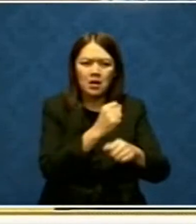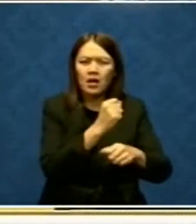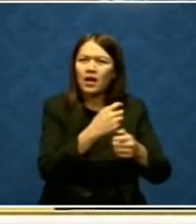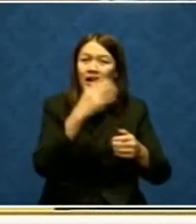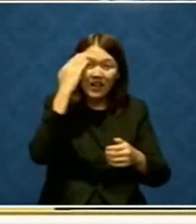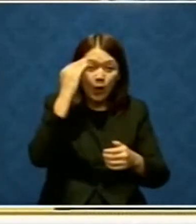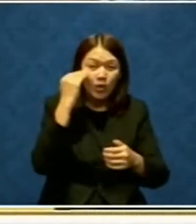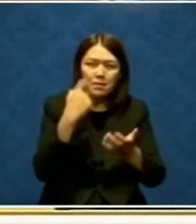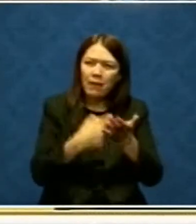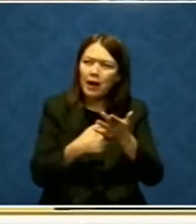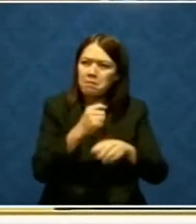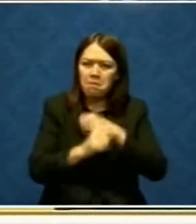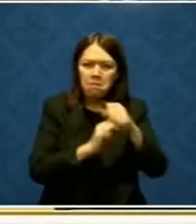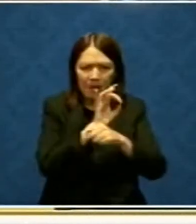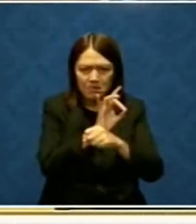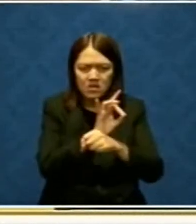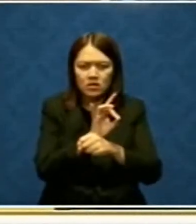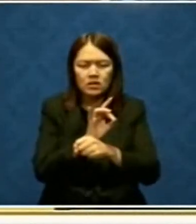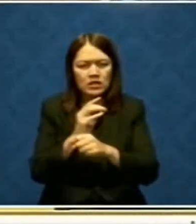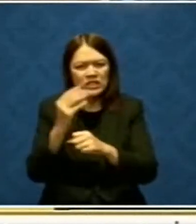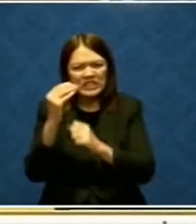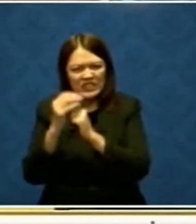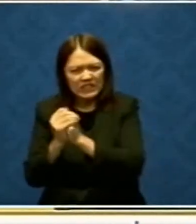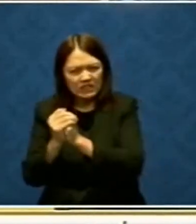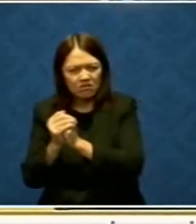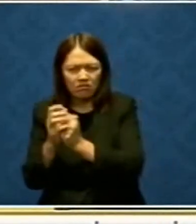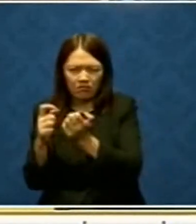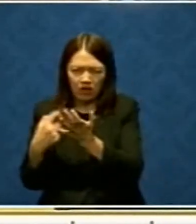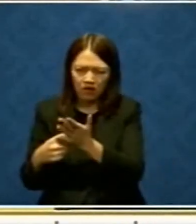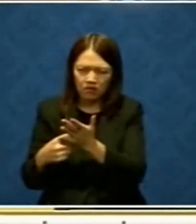8ปีนะครับข้อเสนอนี้ดีจริงเหรอครับ